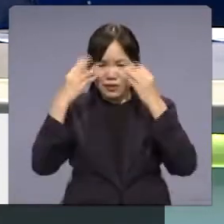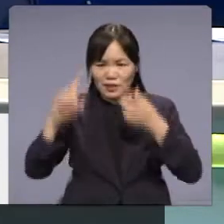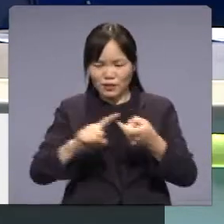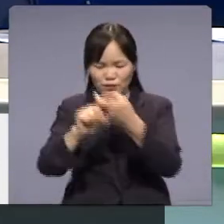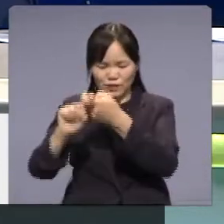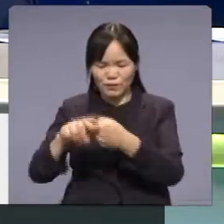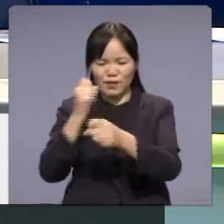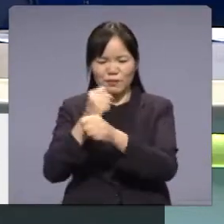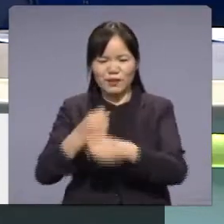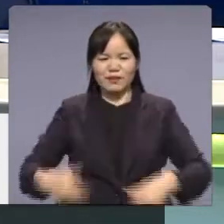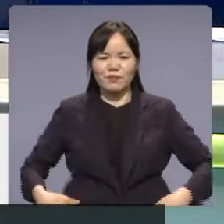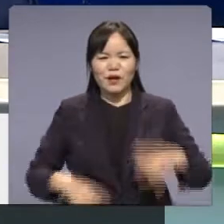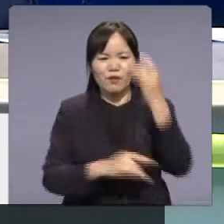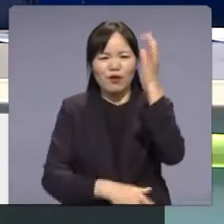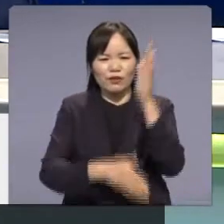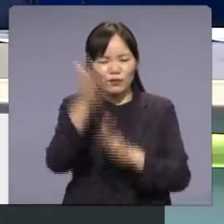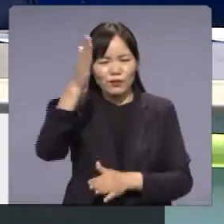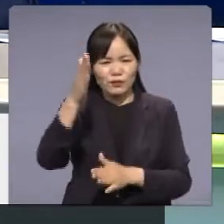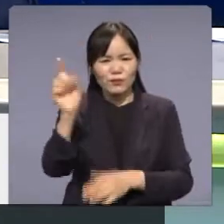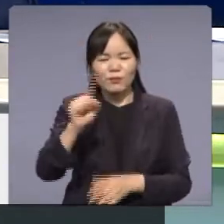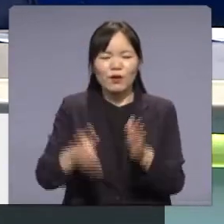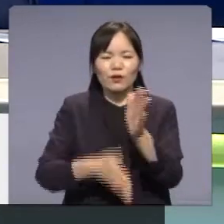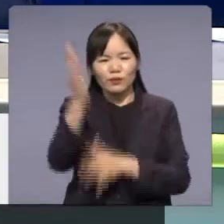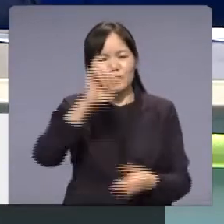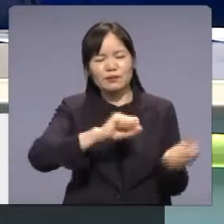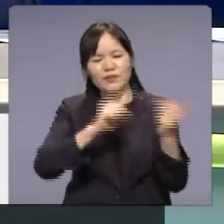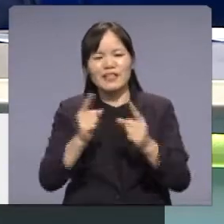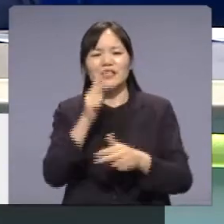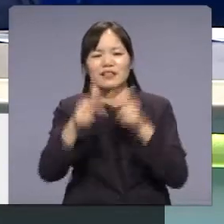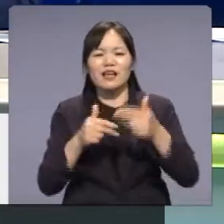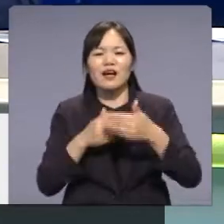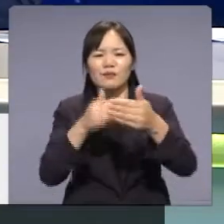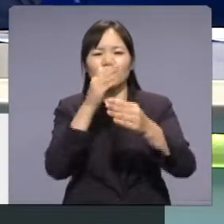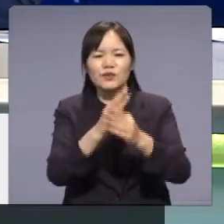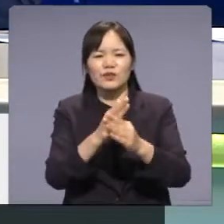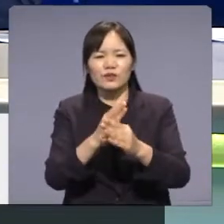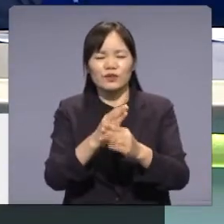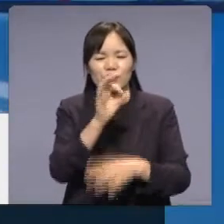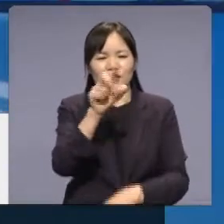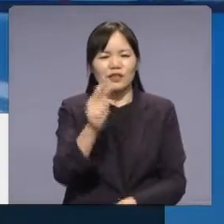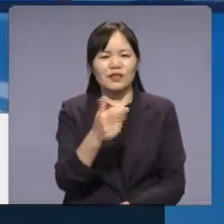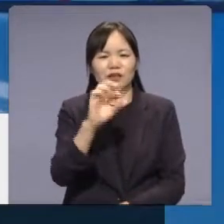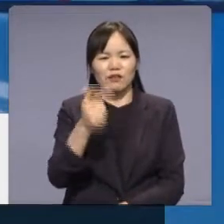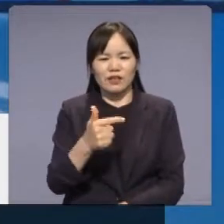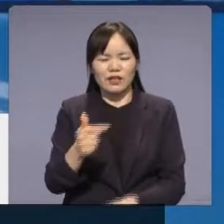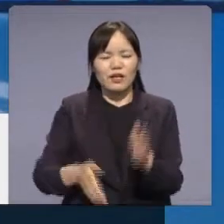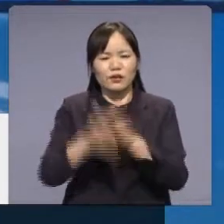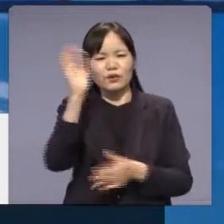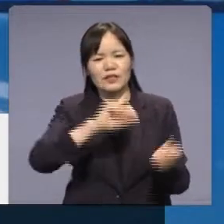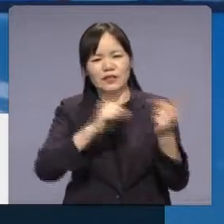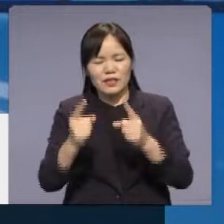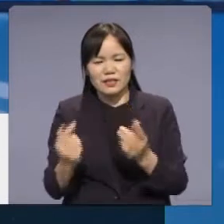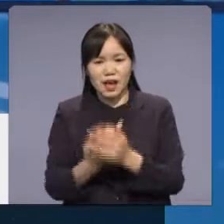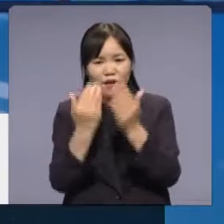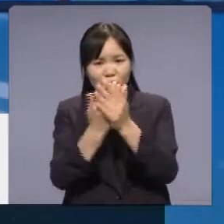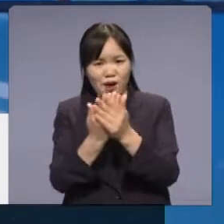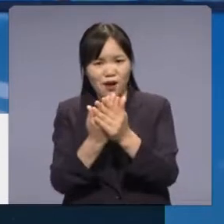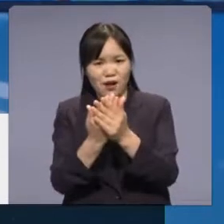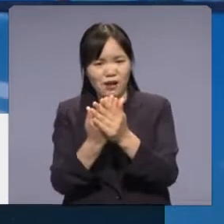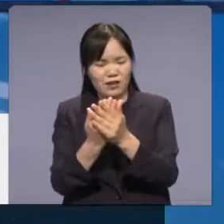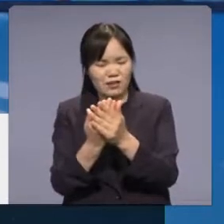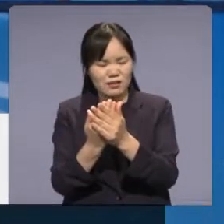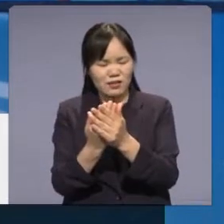예, 원도심은 이제 도시 재생이나 이쪽 분야를 하는데 거기다가 이제 연안동 쪽은 도시 재생 활성화하고 종합 발전 계획을 지금 수립 중에